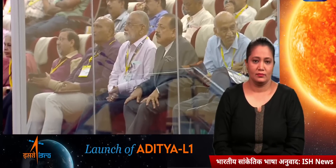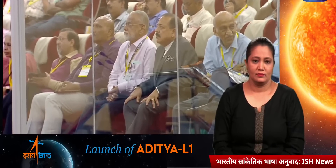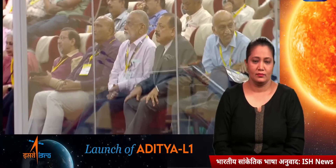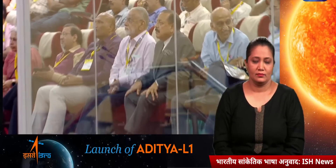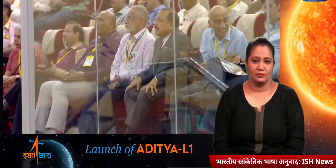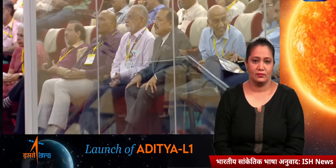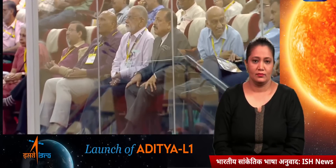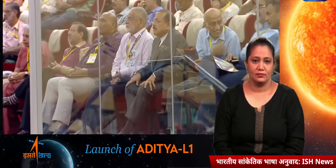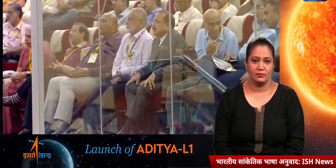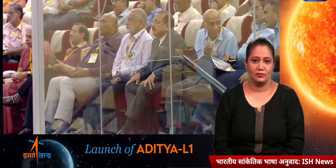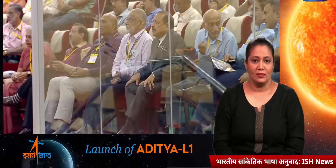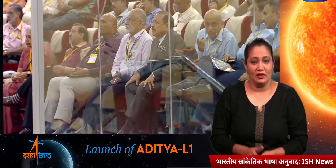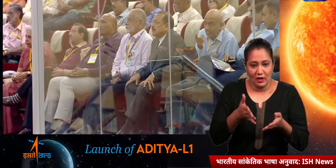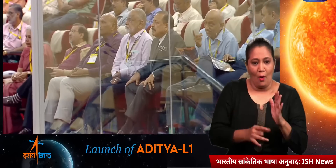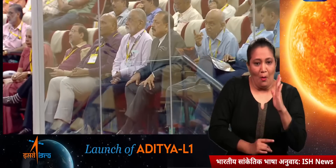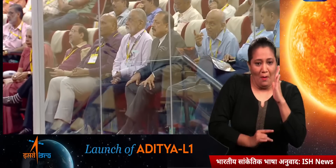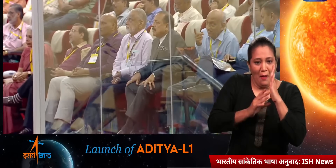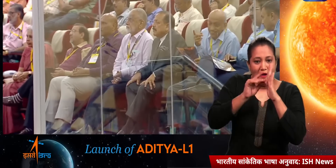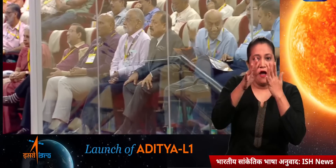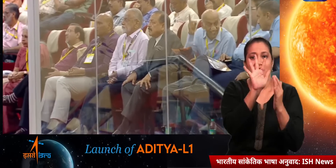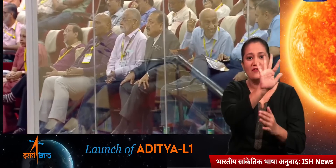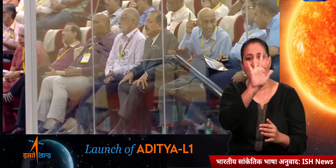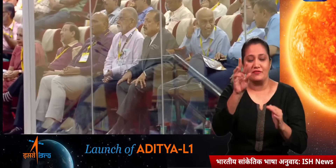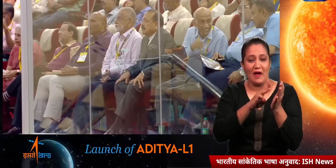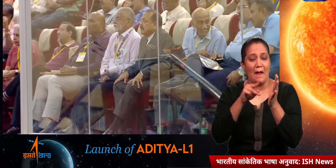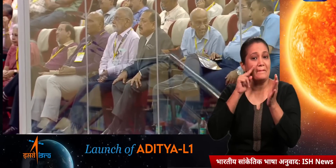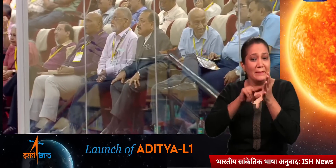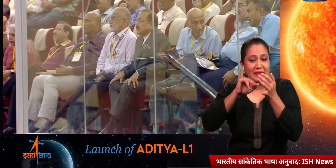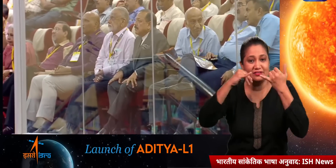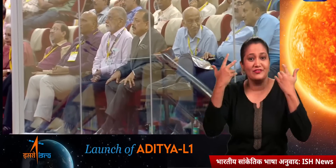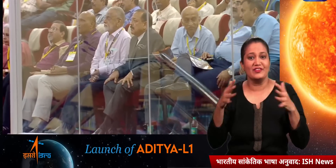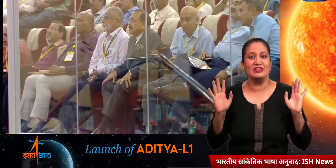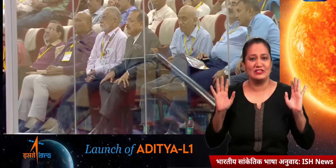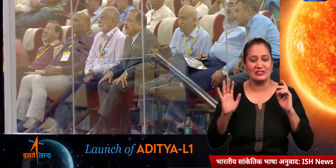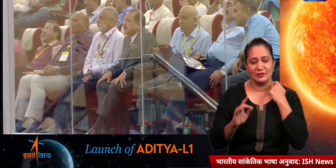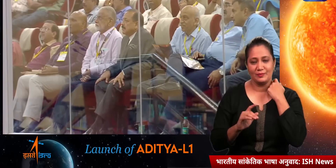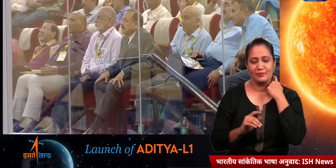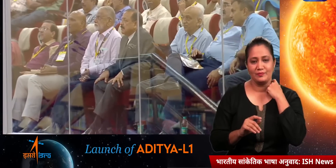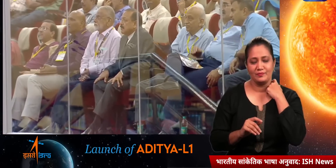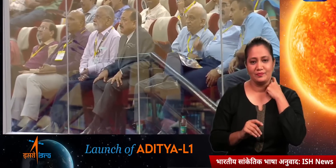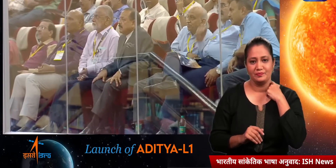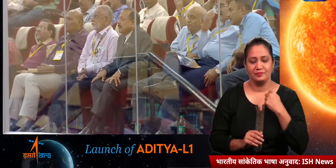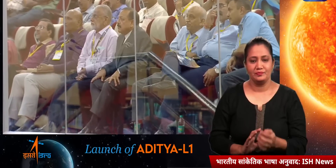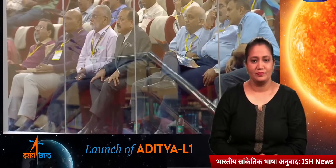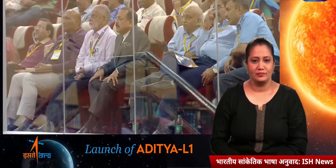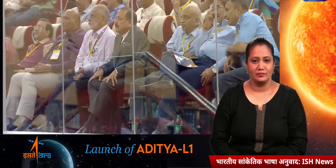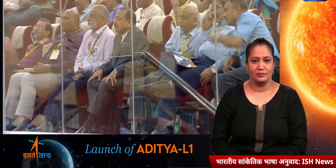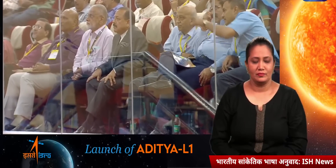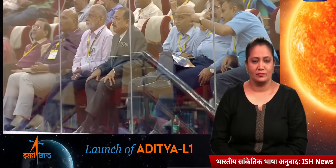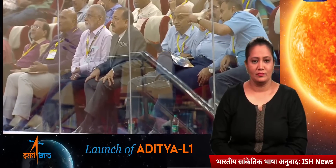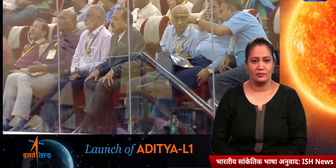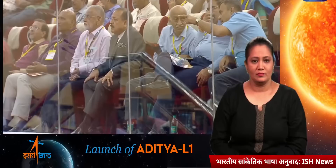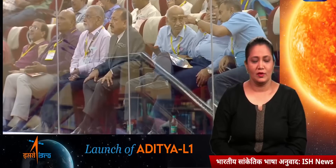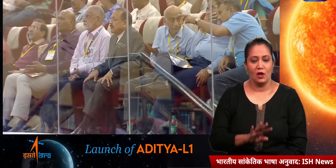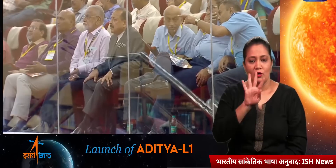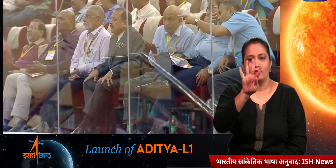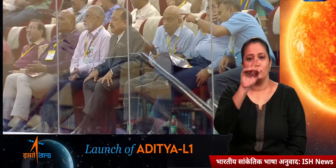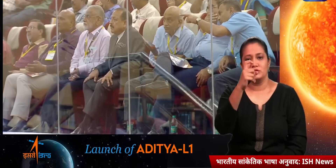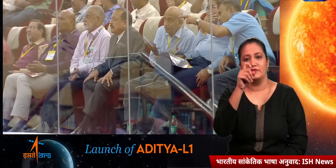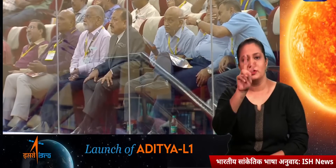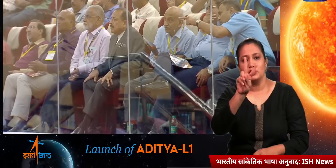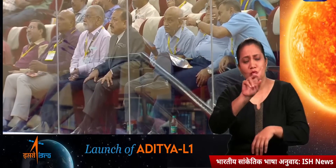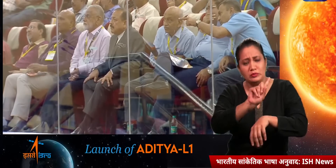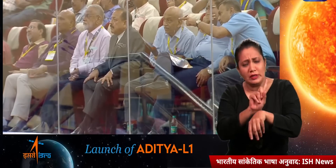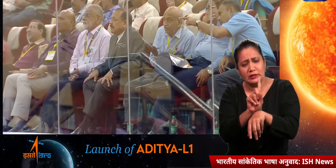Plus 55 minutes. इस प्रज्वलन काल में इसे 472 सेकंड तक प्रज्वलित रखा